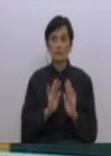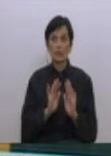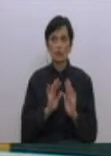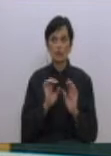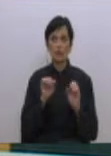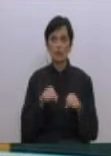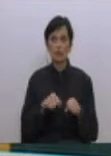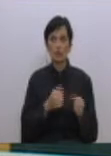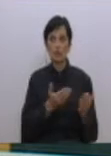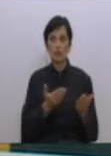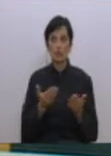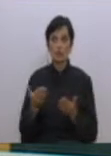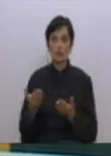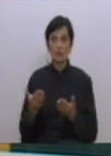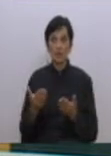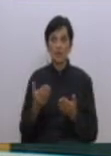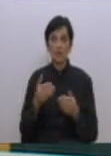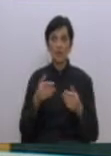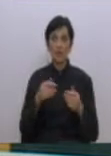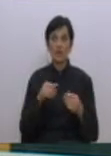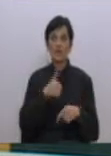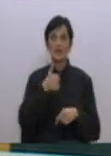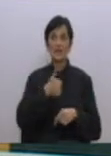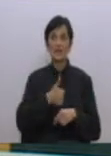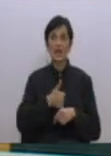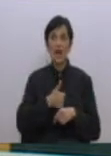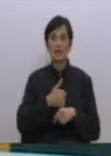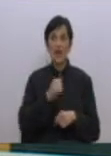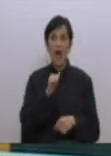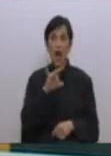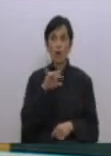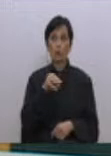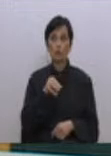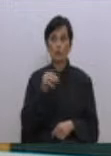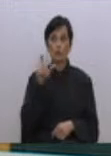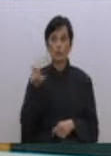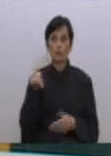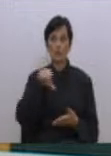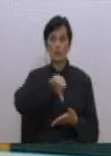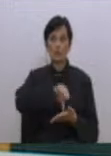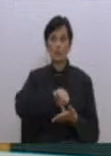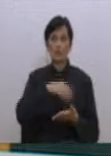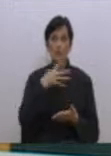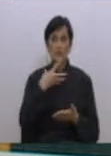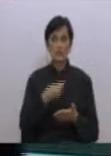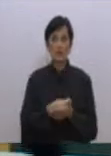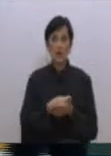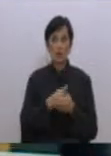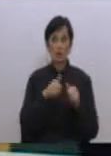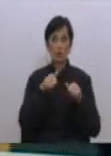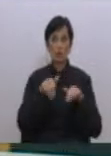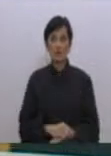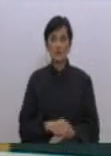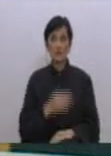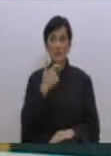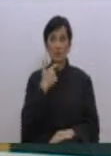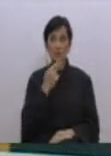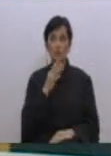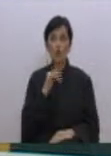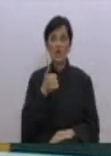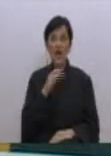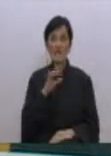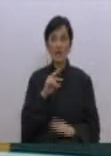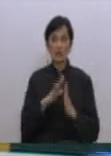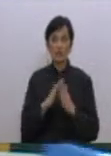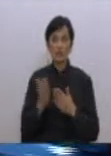Şi de tabzandet, așa generalul auditori, de mădlobă, s-a cotat, dar spunea să nu se dacă aș revit.